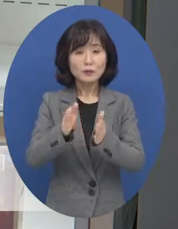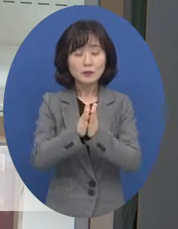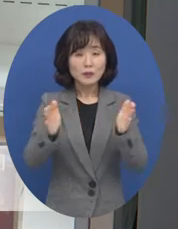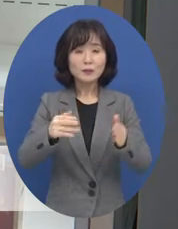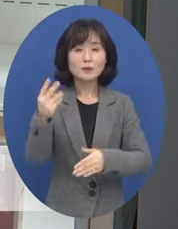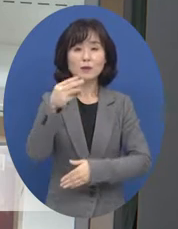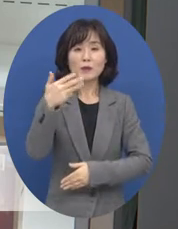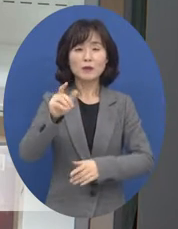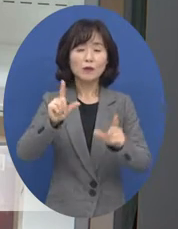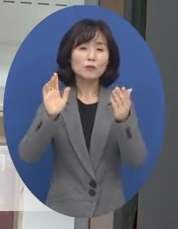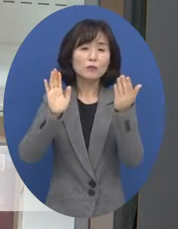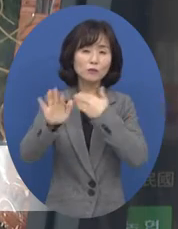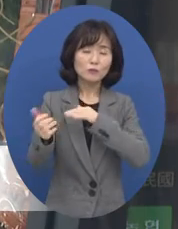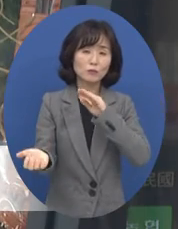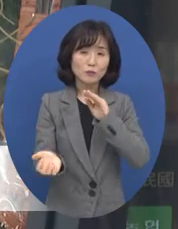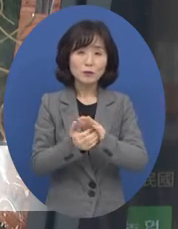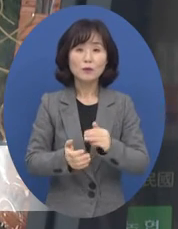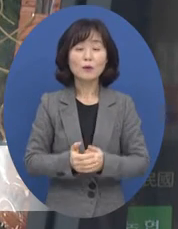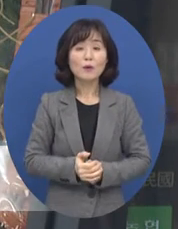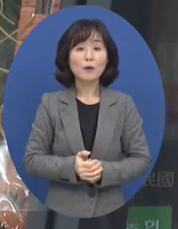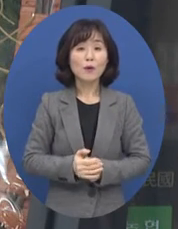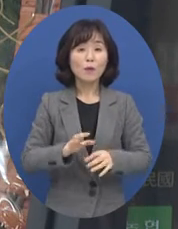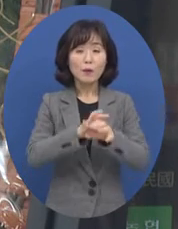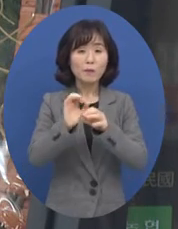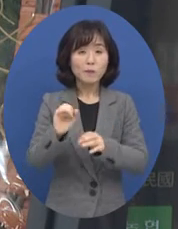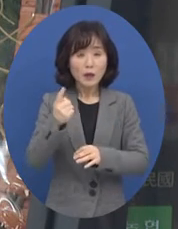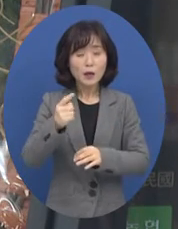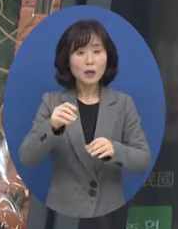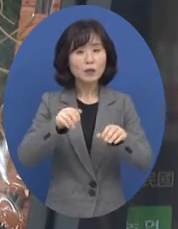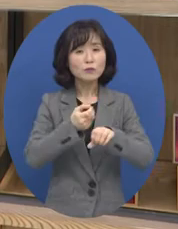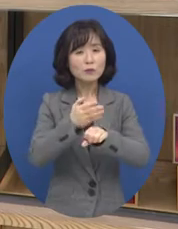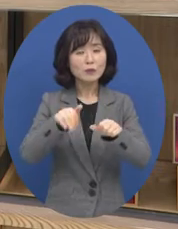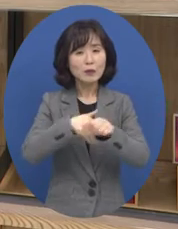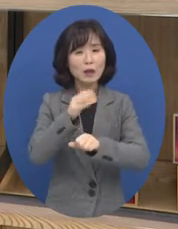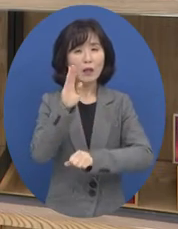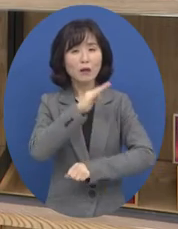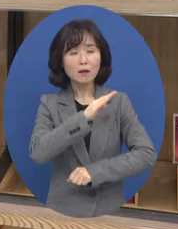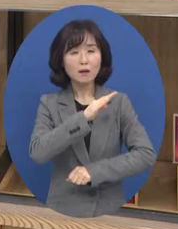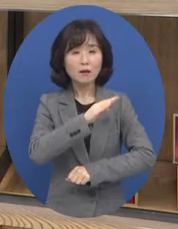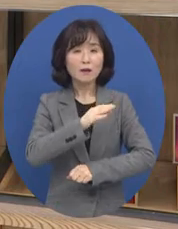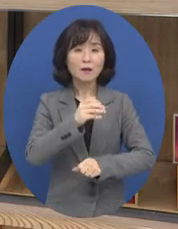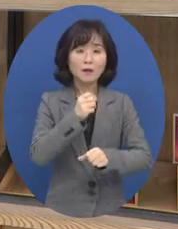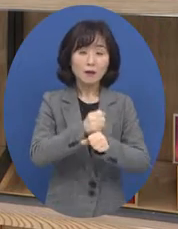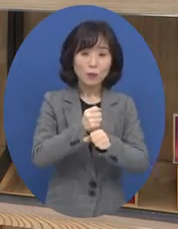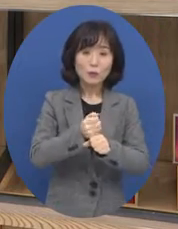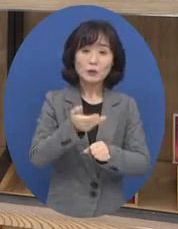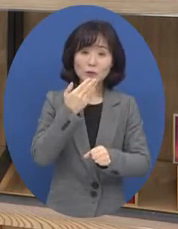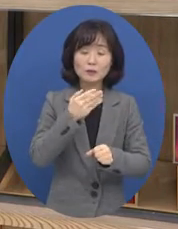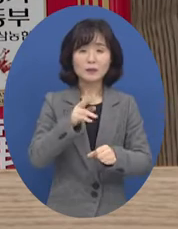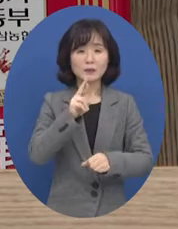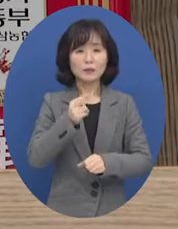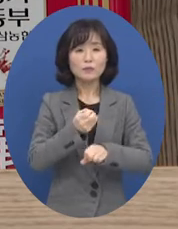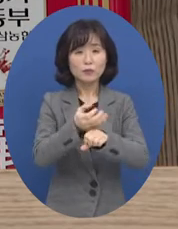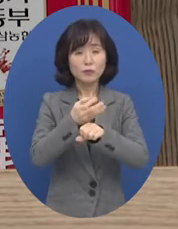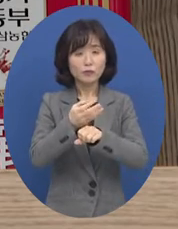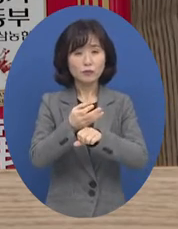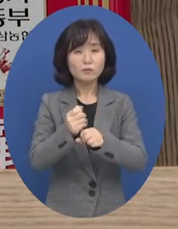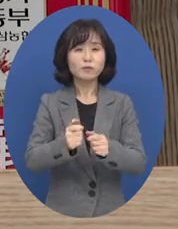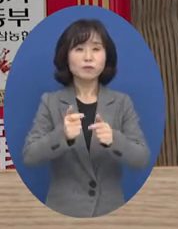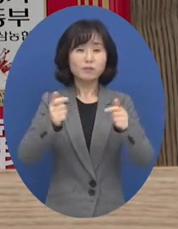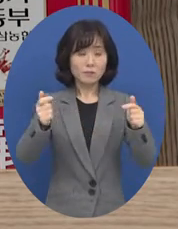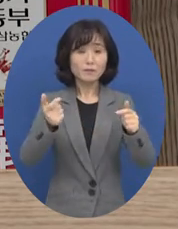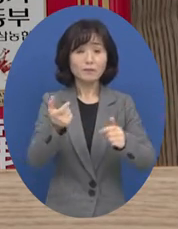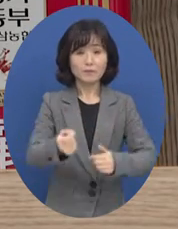2008년 이후 최고치입니다. 도는 코로나19로 수출 여건이 악화된 가운데 가공식품과 인삼 등의 수출이 늘어난 것으로